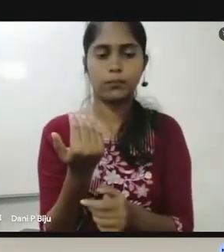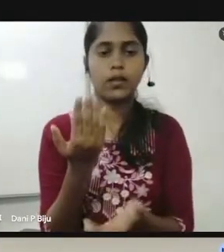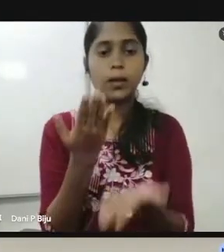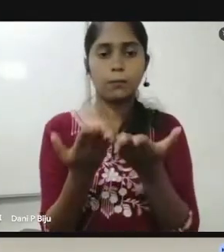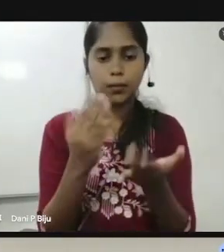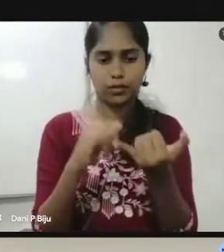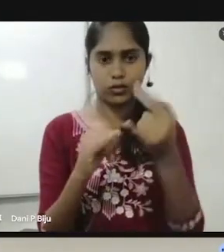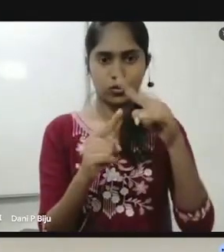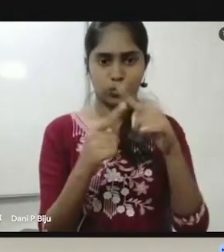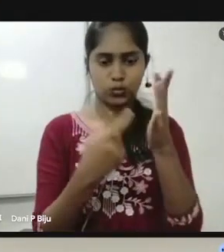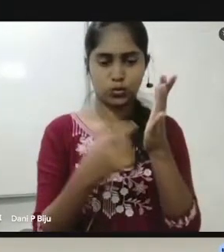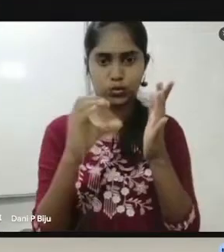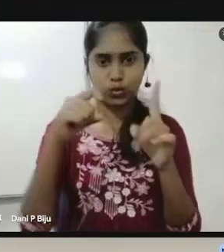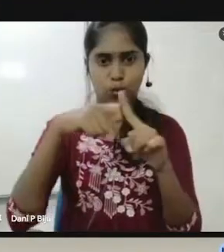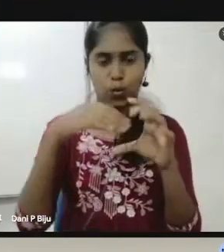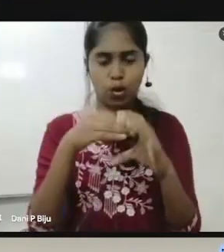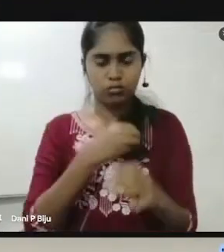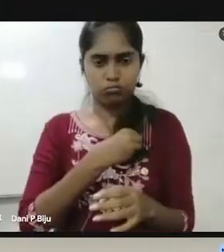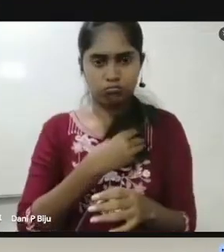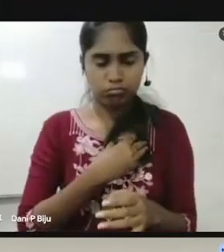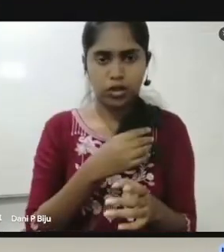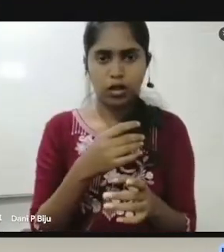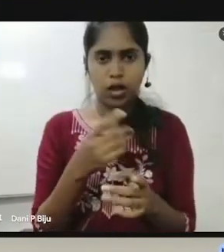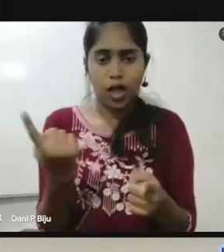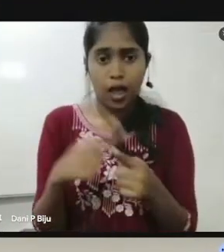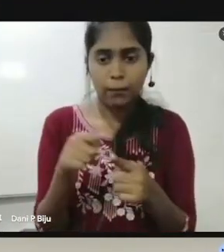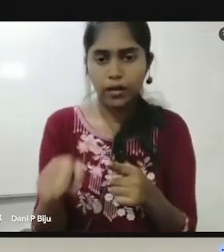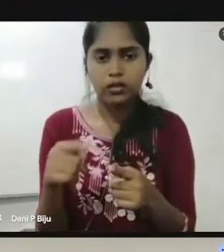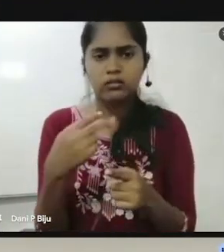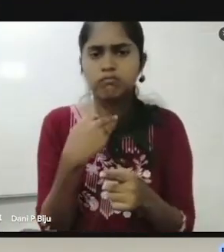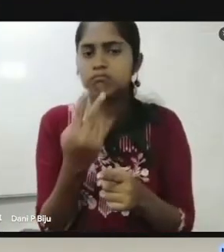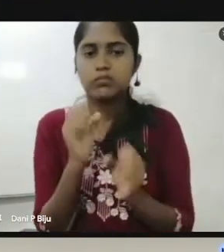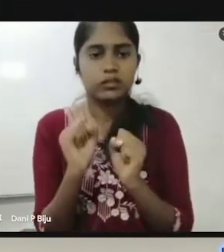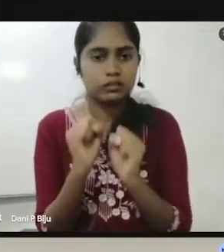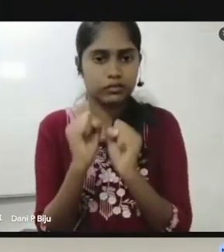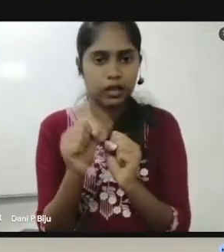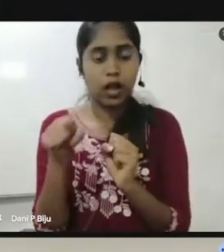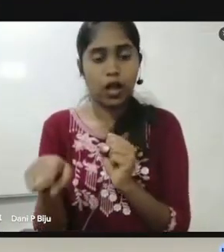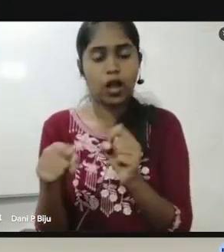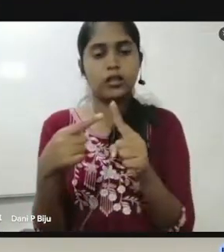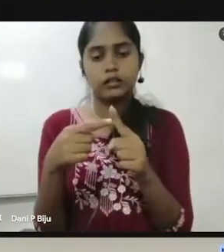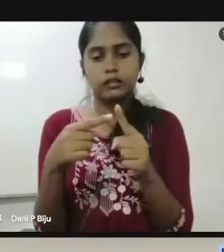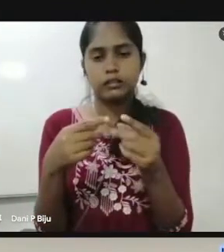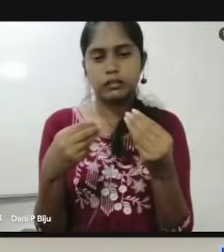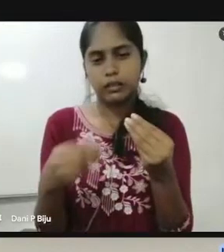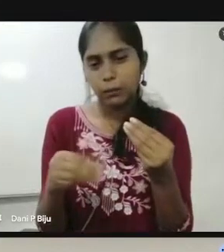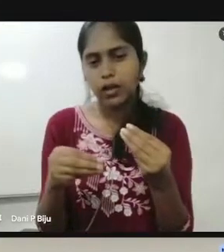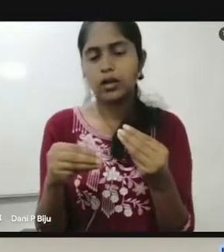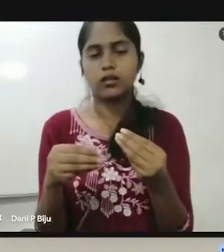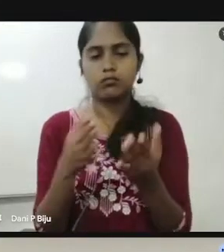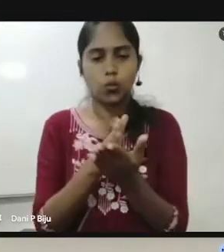ചിലപ്പോൾ ICUവിൽ കിടക്കുന്ന സമയത്ത് അവർക്ക് സംസാരമില്ലായിരിക്കാം. അപ്പൊ ഇതൊരു ടെമ്പററി മോഡായിട്ടോ അവർക്കൊന്ന് ആശയവിനിമയം നടത്താനായിട്ടുള്ള